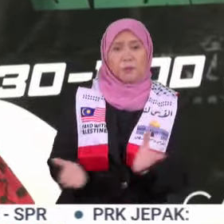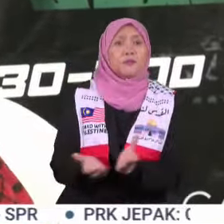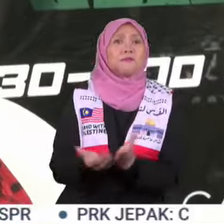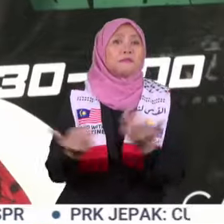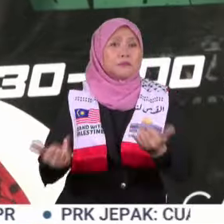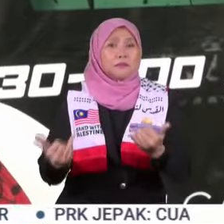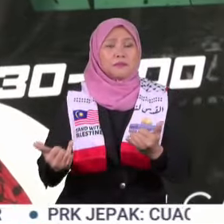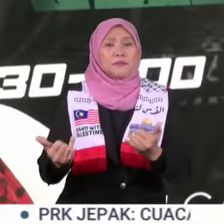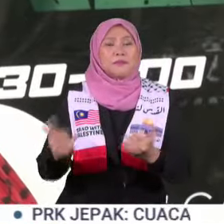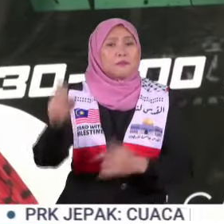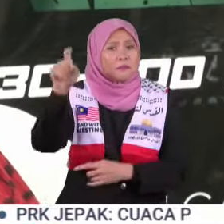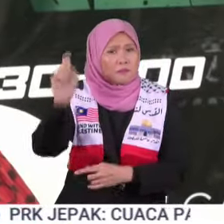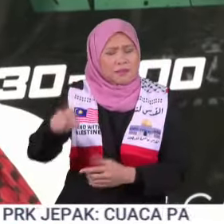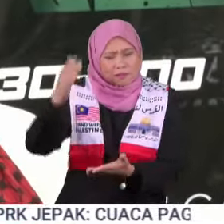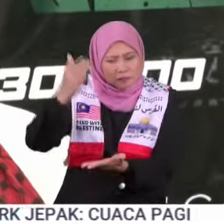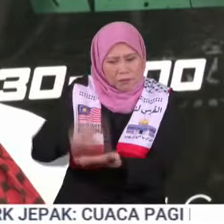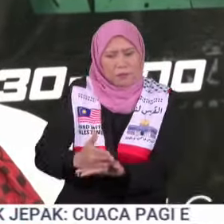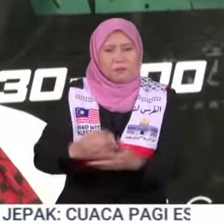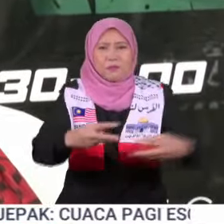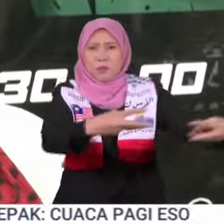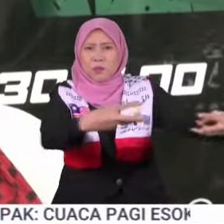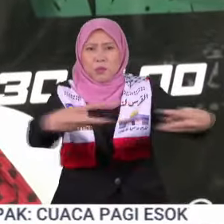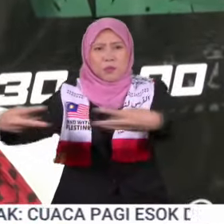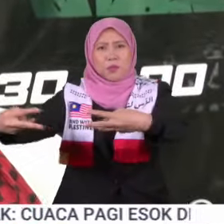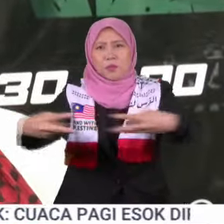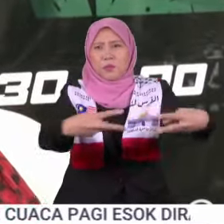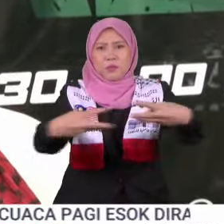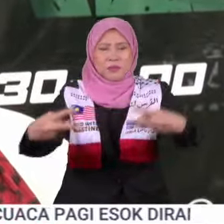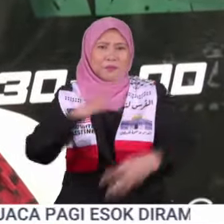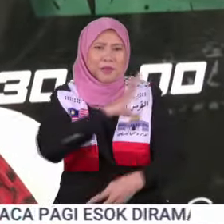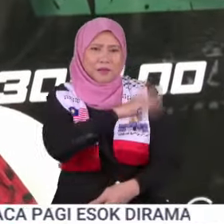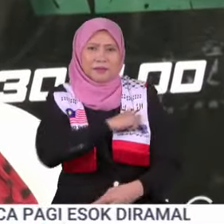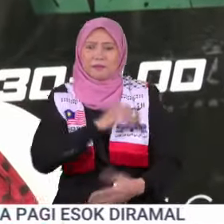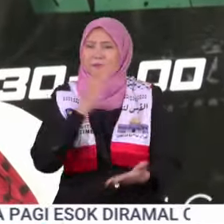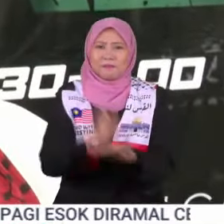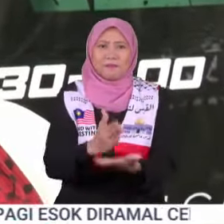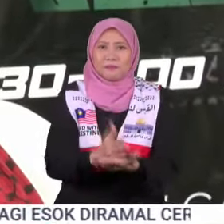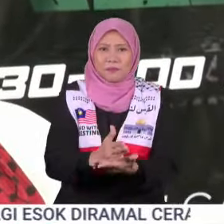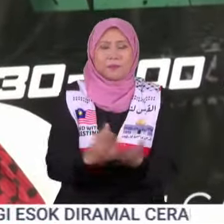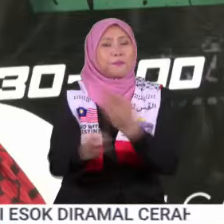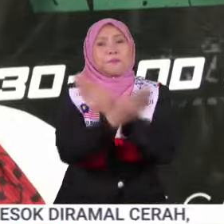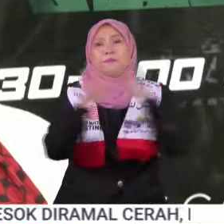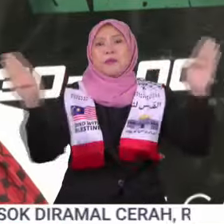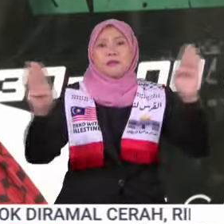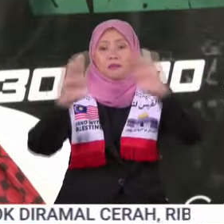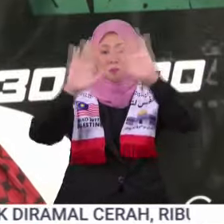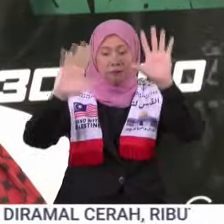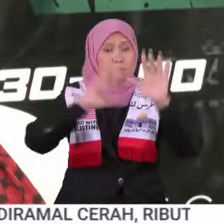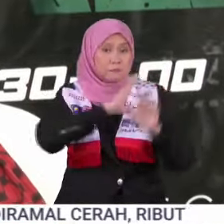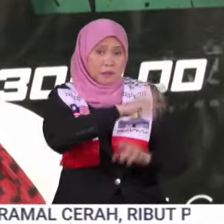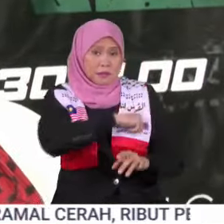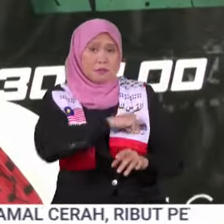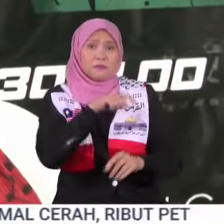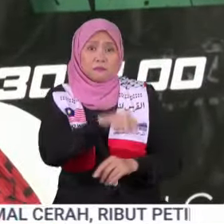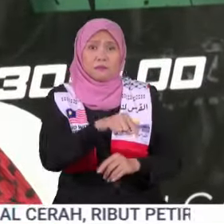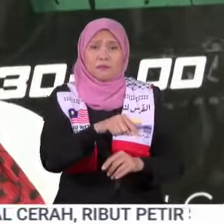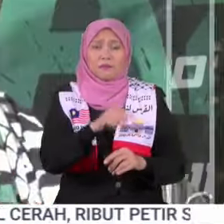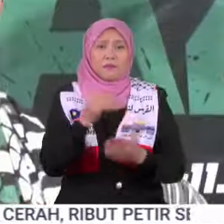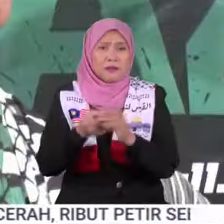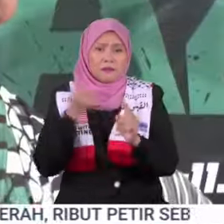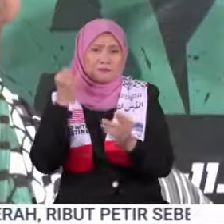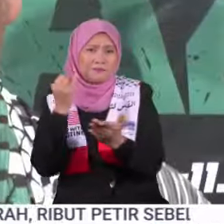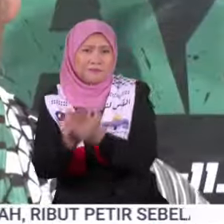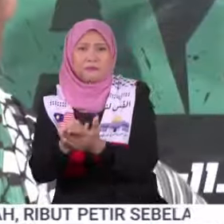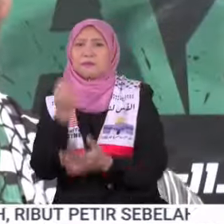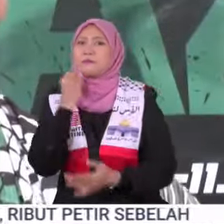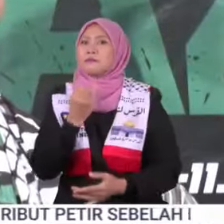ini supaya menghentikan peperangan di bumi Palestin. Bebaskanlah bumi Palestin daripada kekejaman. Kita